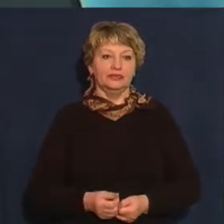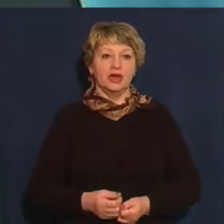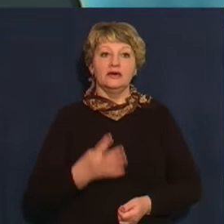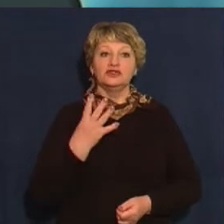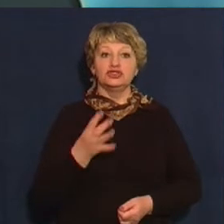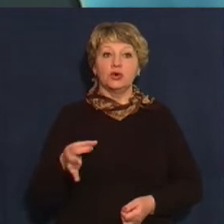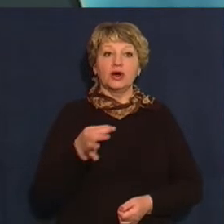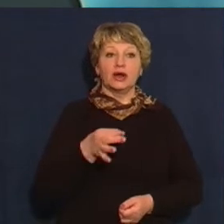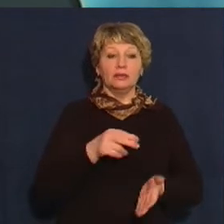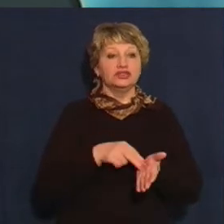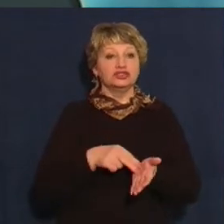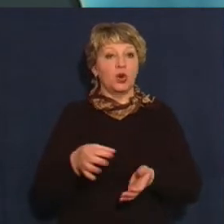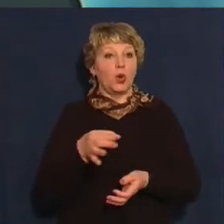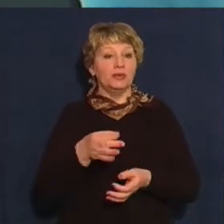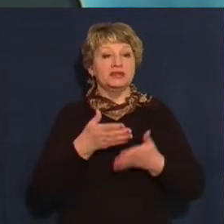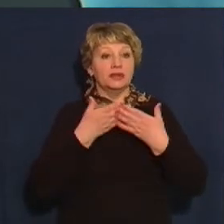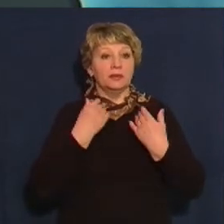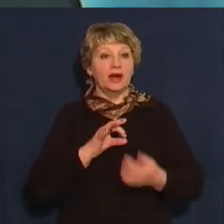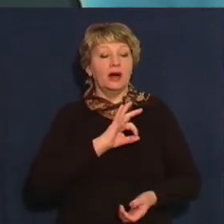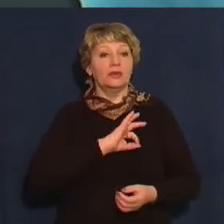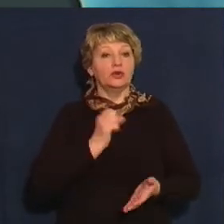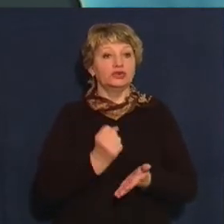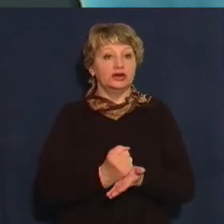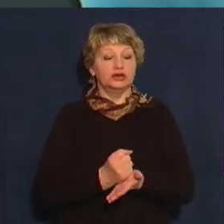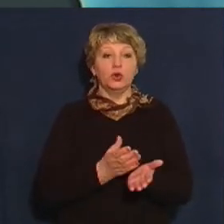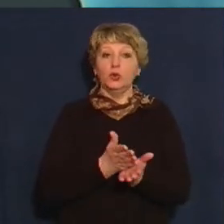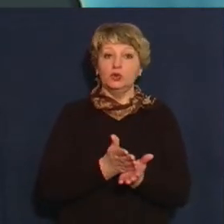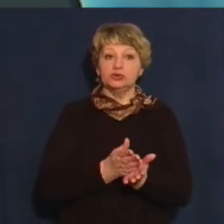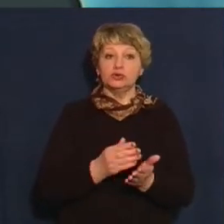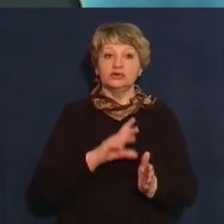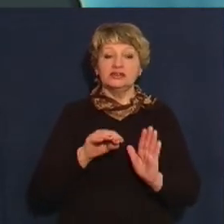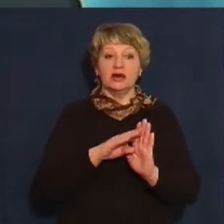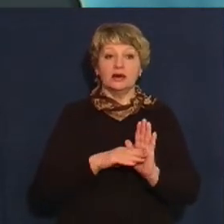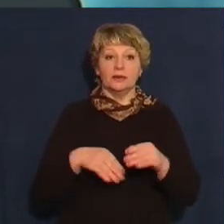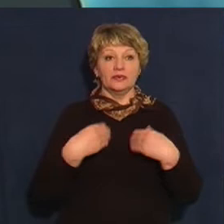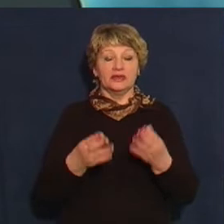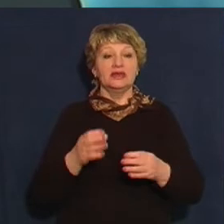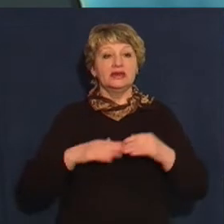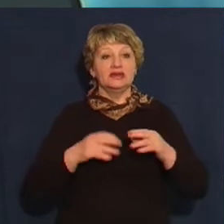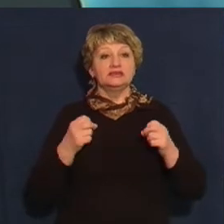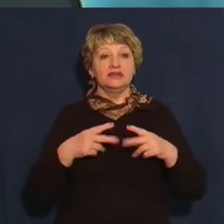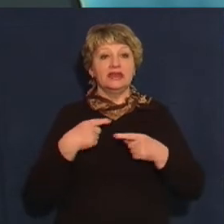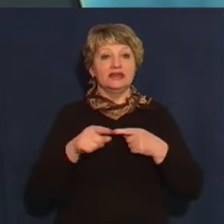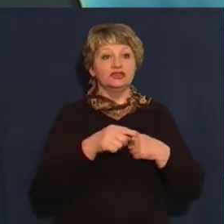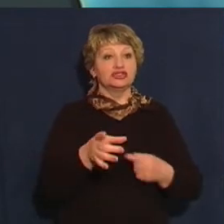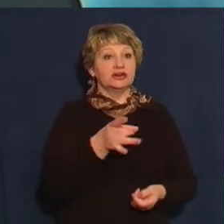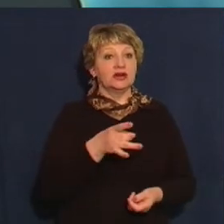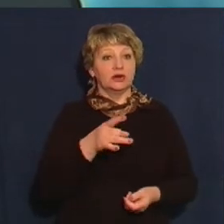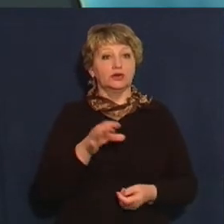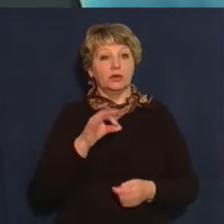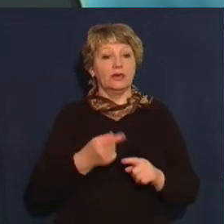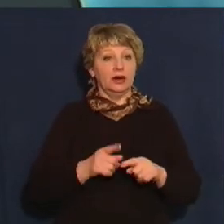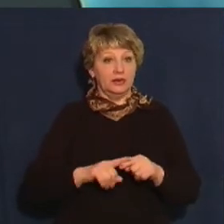4 районах Черкаської області немає нотаріусів. Послуги людям за графіком надають спеціалісти з інших районів. Про це